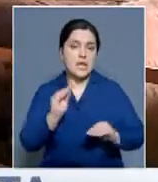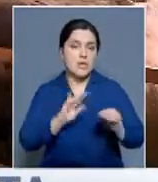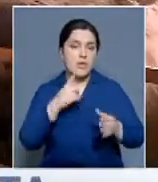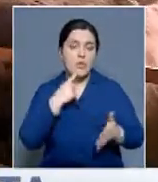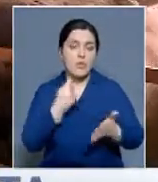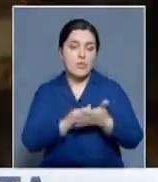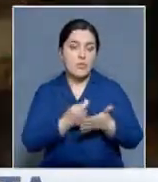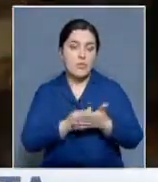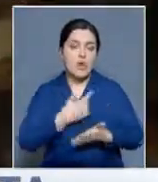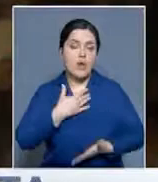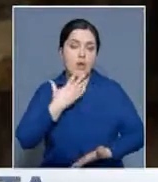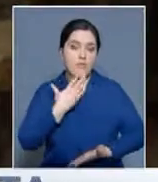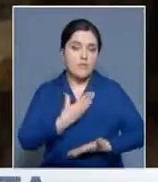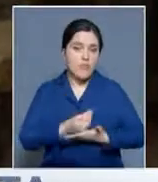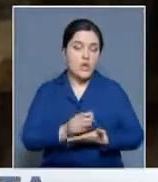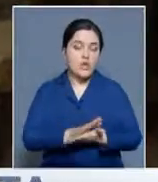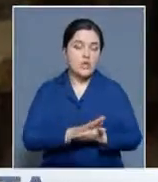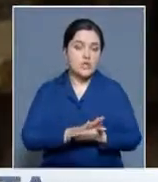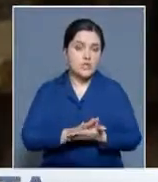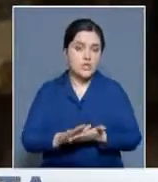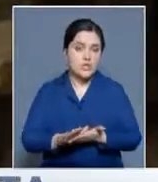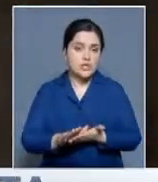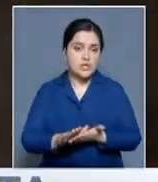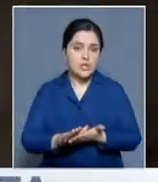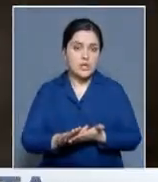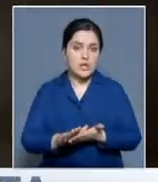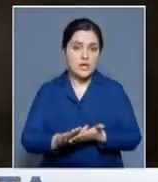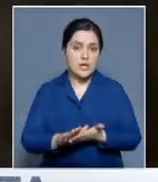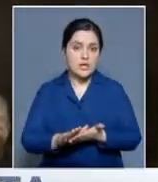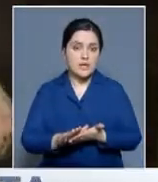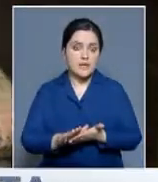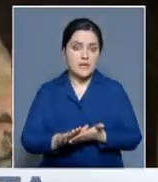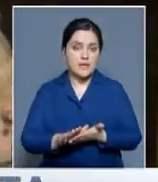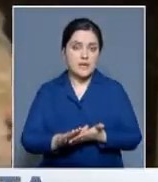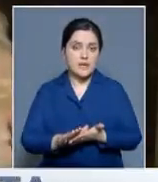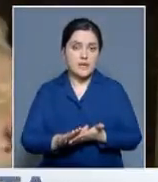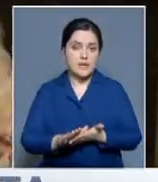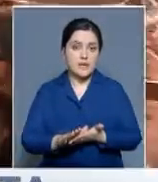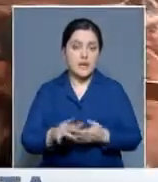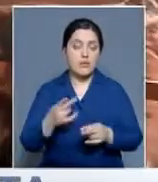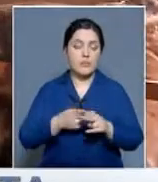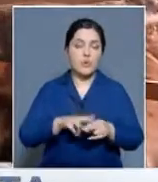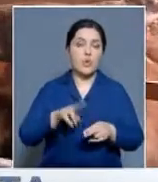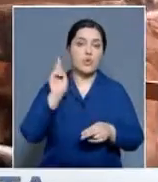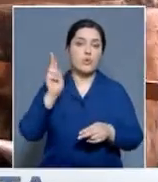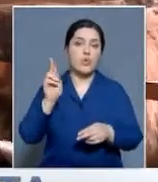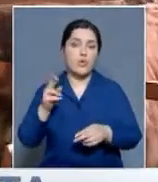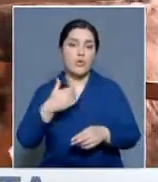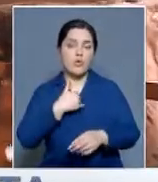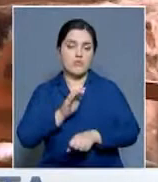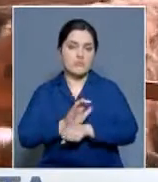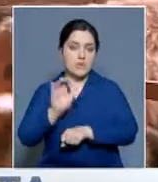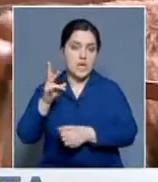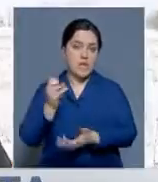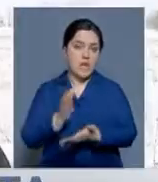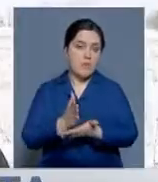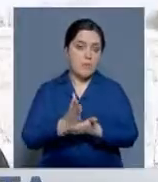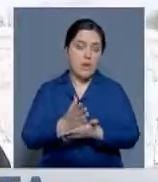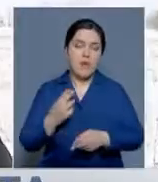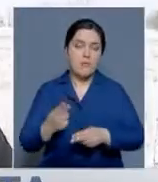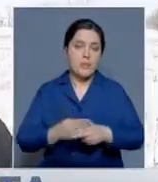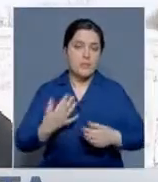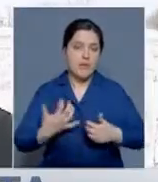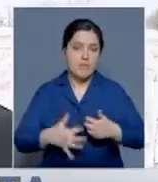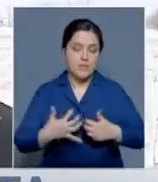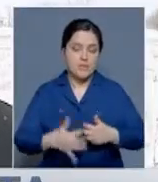кормовая база у нас своя, ну вот только проблема в посредниках. Хотелось бы на экспорт отправлять напрямую сами.